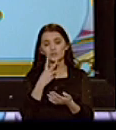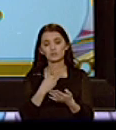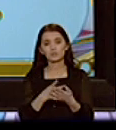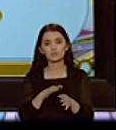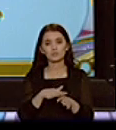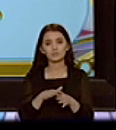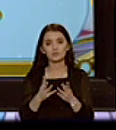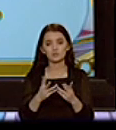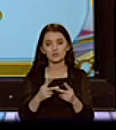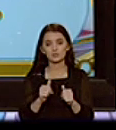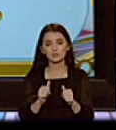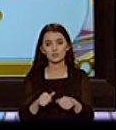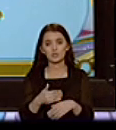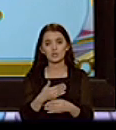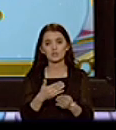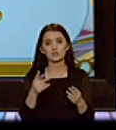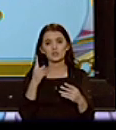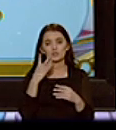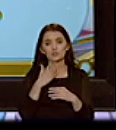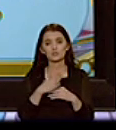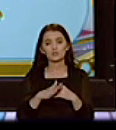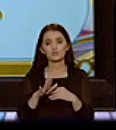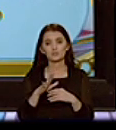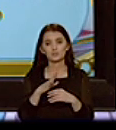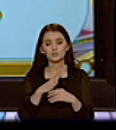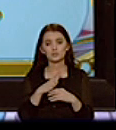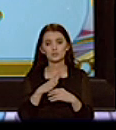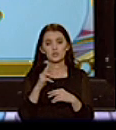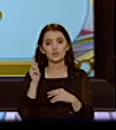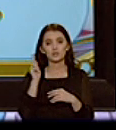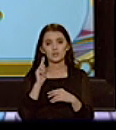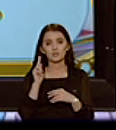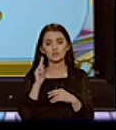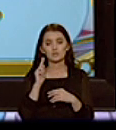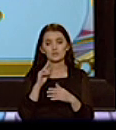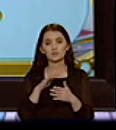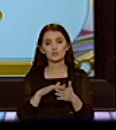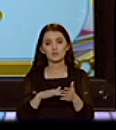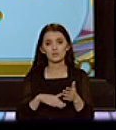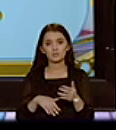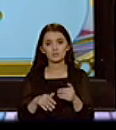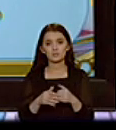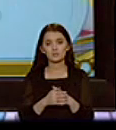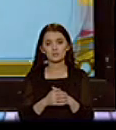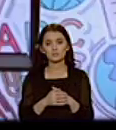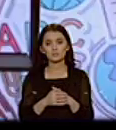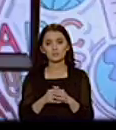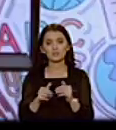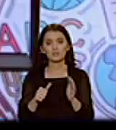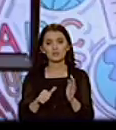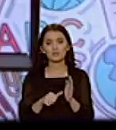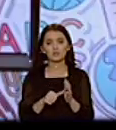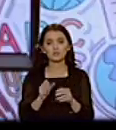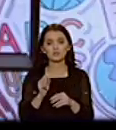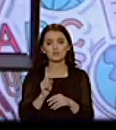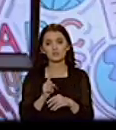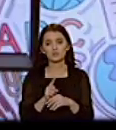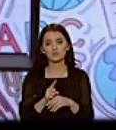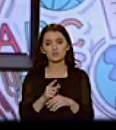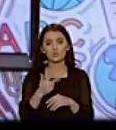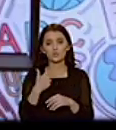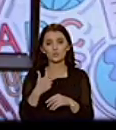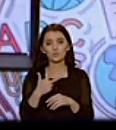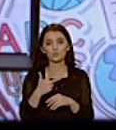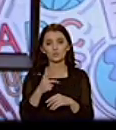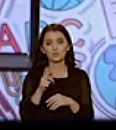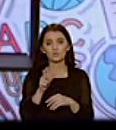mumkin ekan. Demak, sizga tushunarli bo'lgan bo'lsa, darsimizni davom ettiramiz. 6-chi topshiriq.